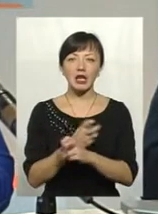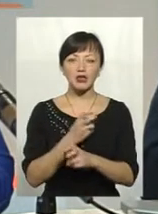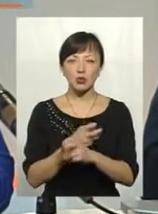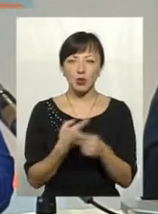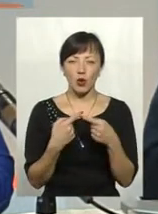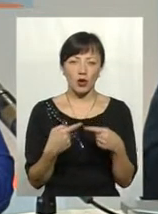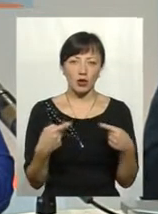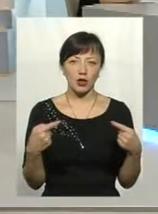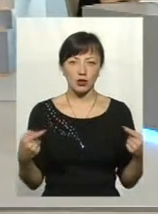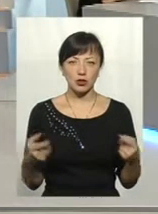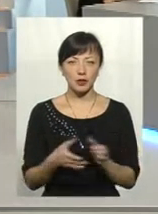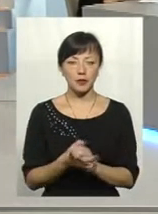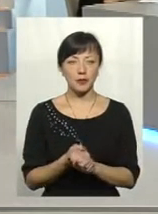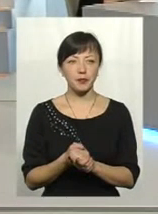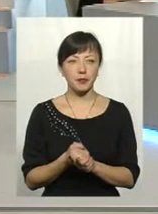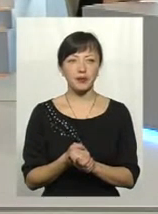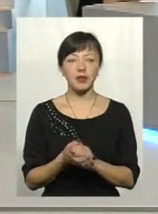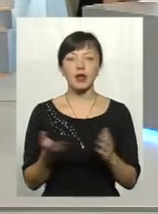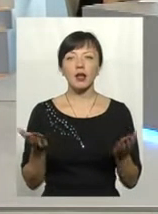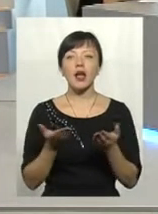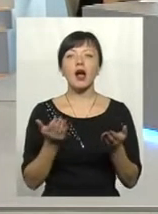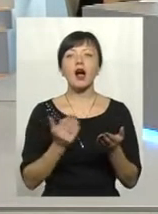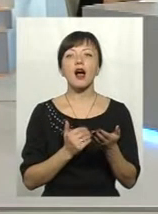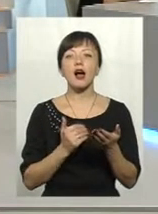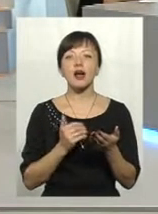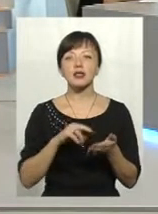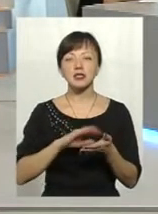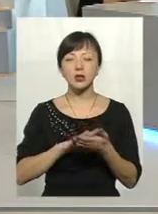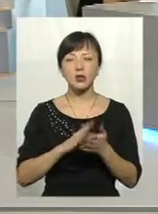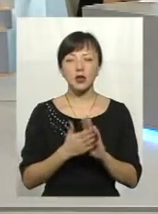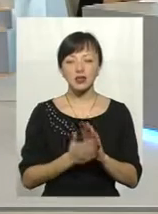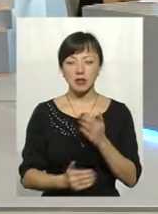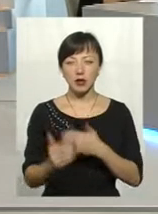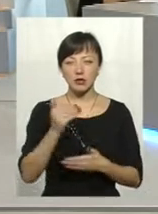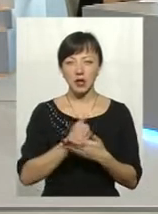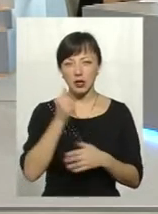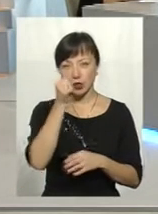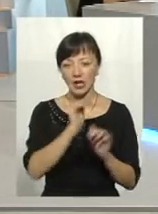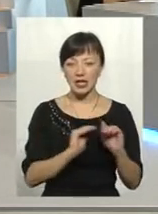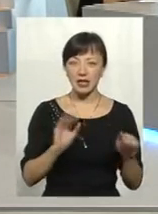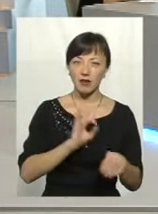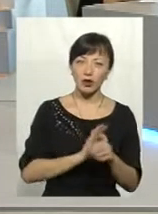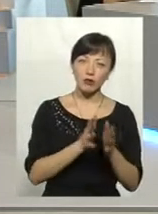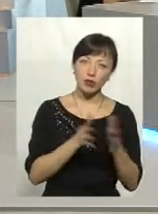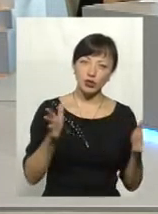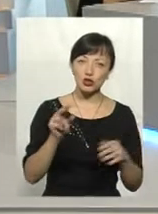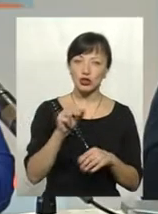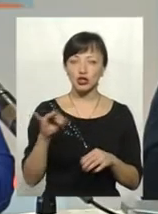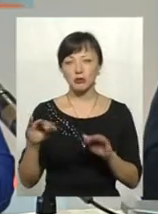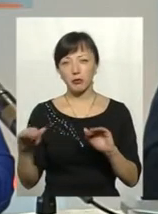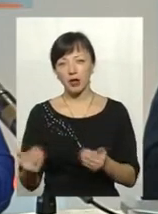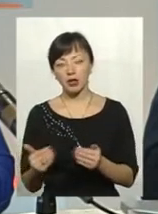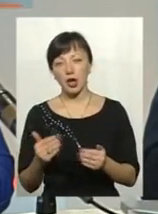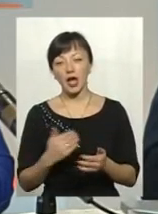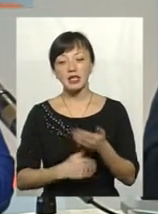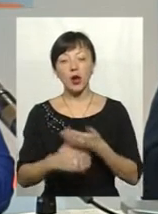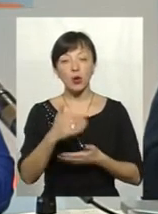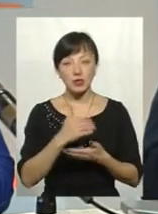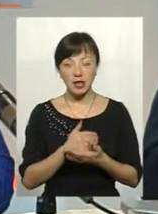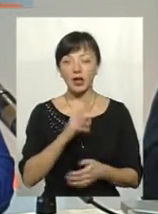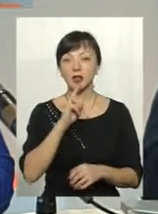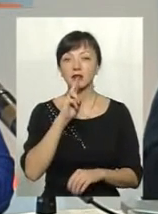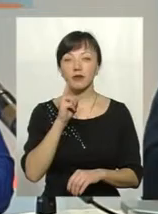локалізації. Яка тенденція за останні роки? Діти хворіють більше чи менше? За останні два роки